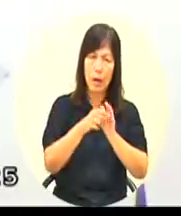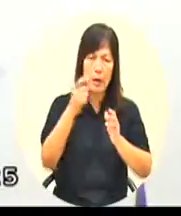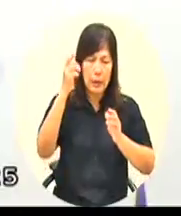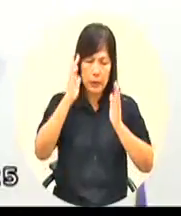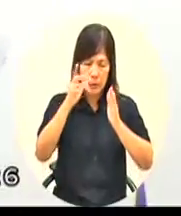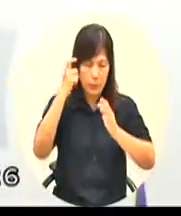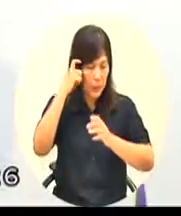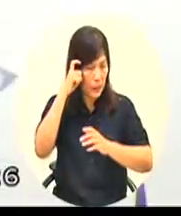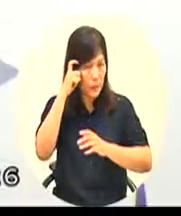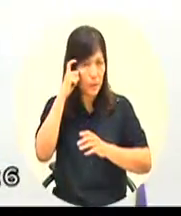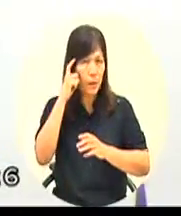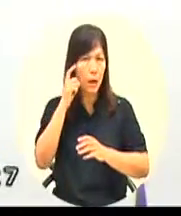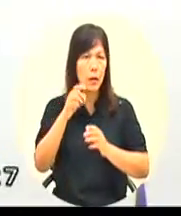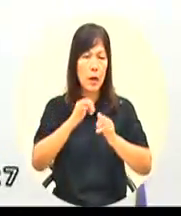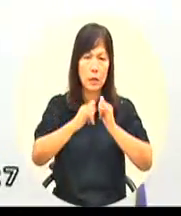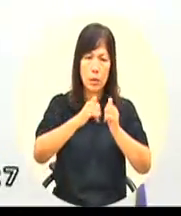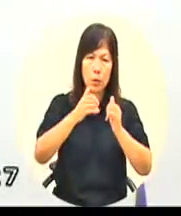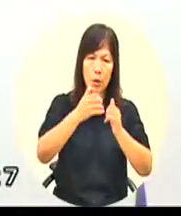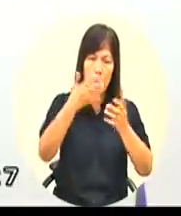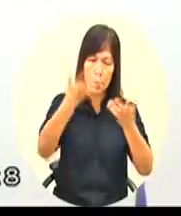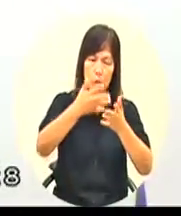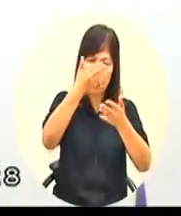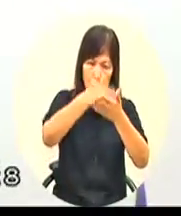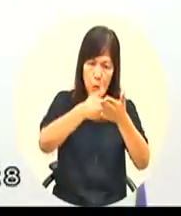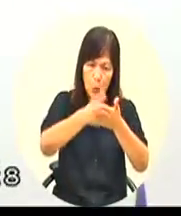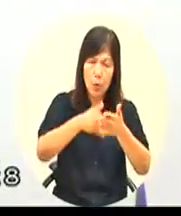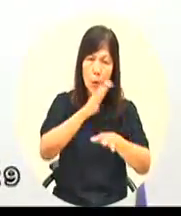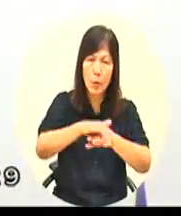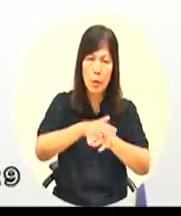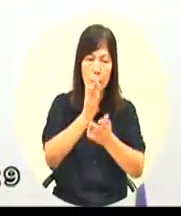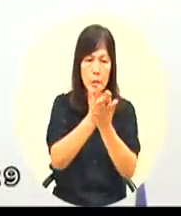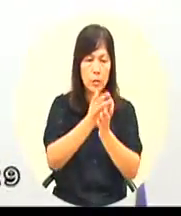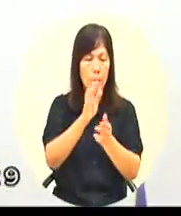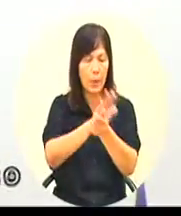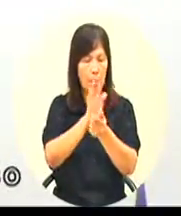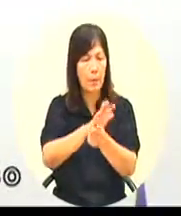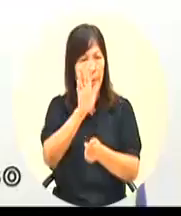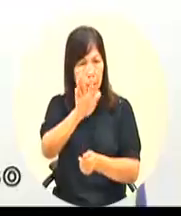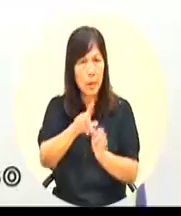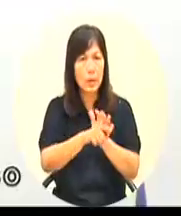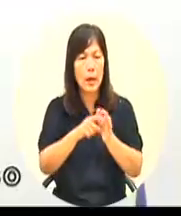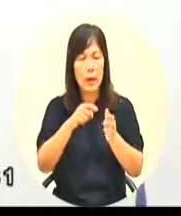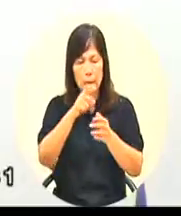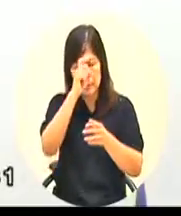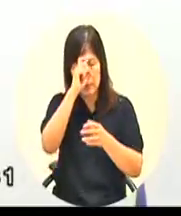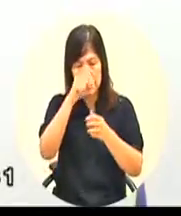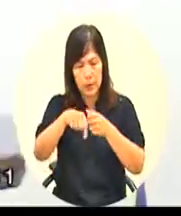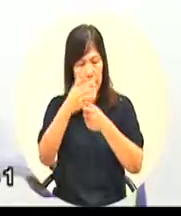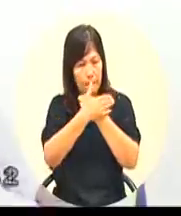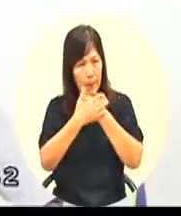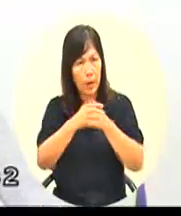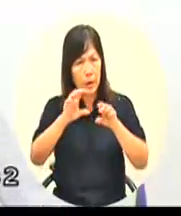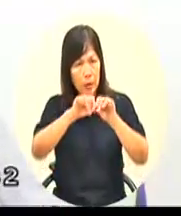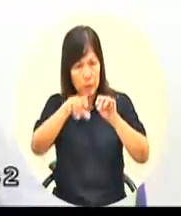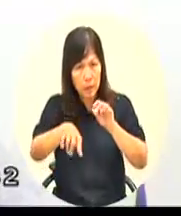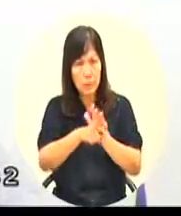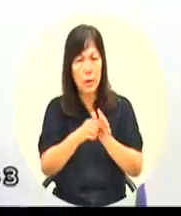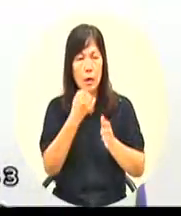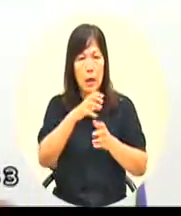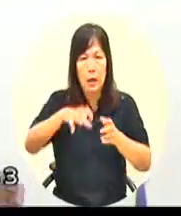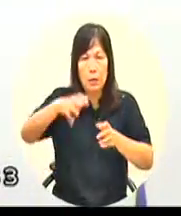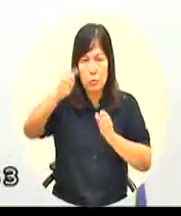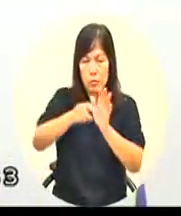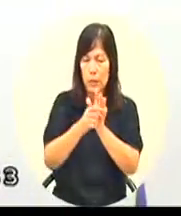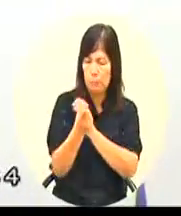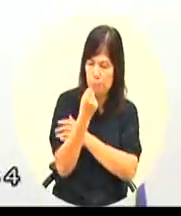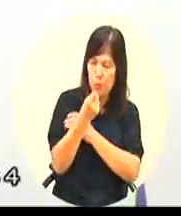考哦，那这社会问题就会减少等等很多好处。所以我希望这样的一个宝贵的地方啊，我们局长应该要好好的去